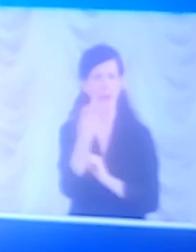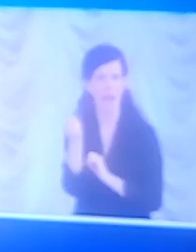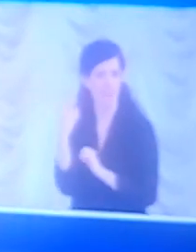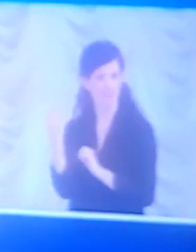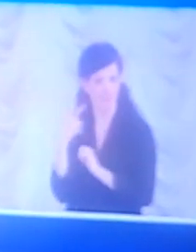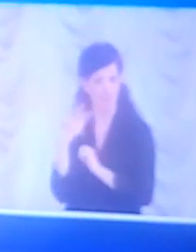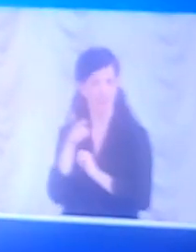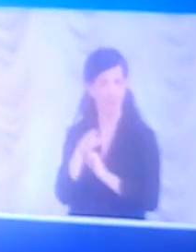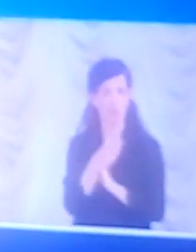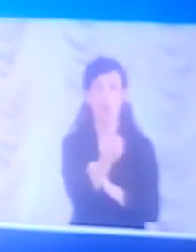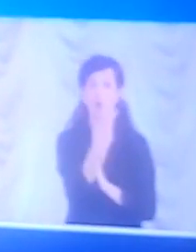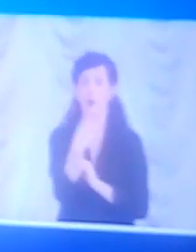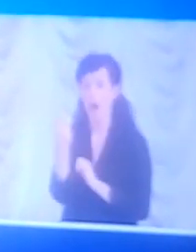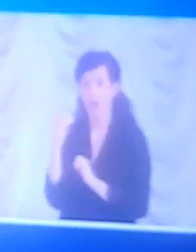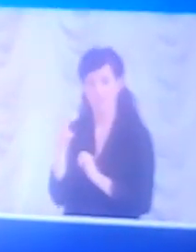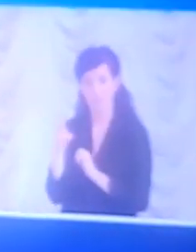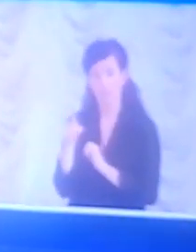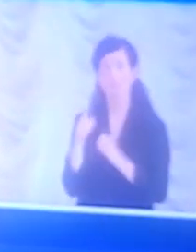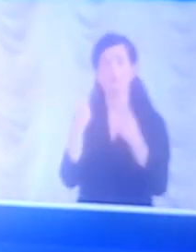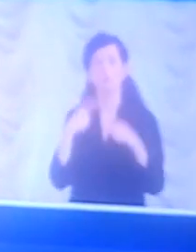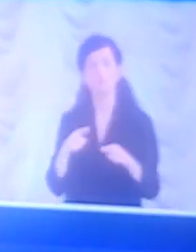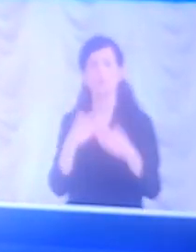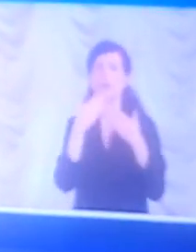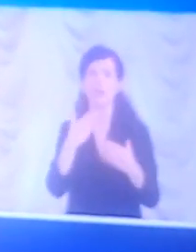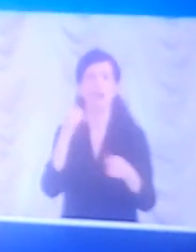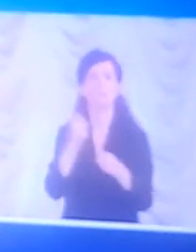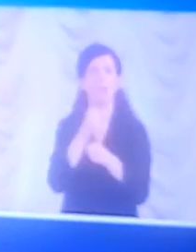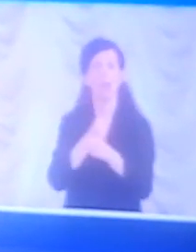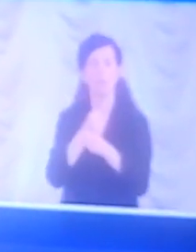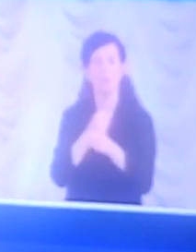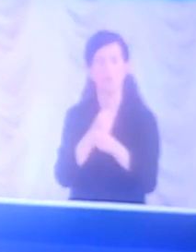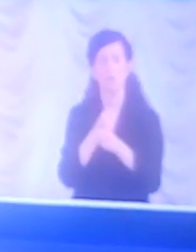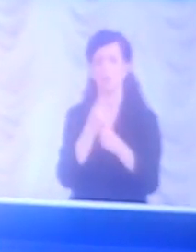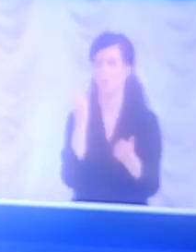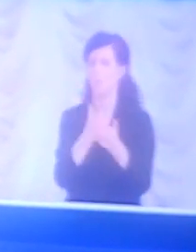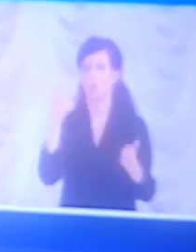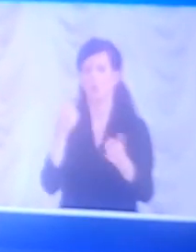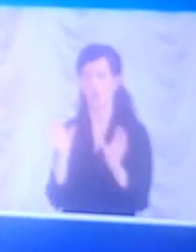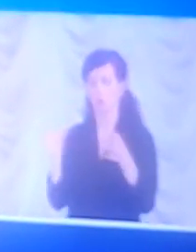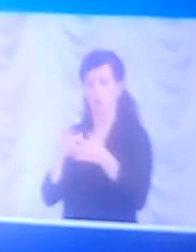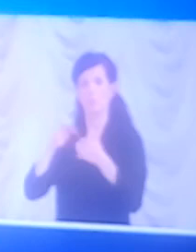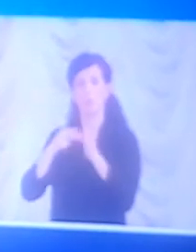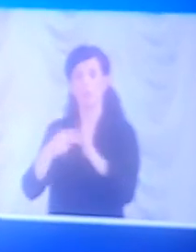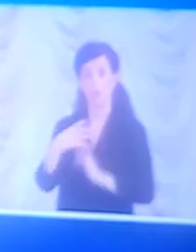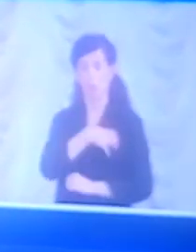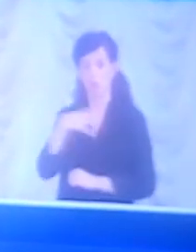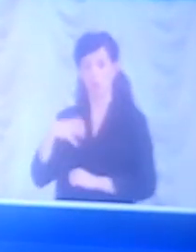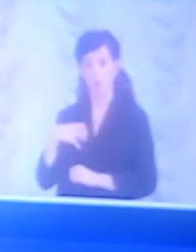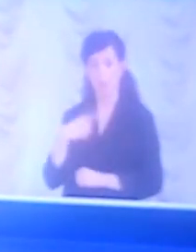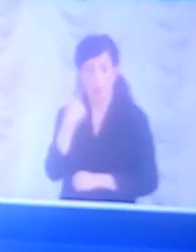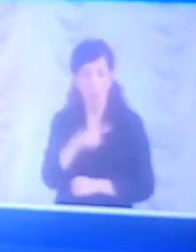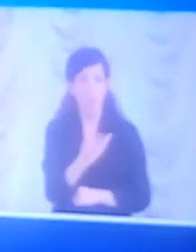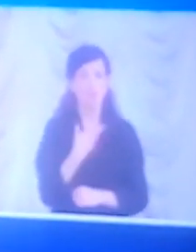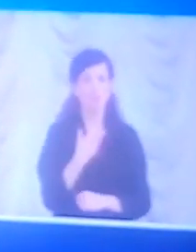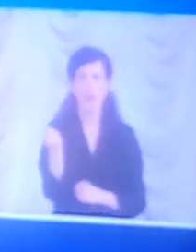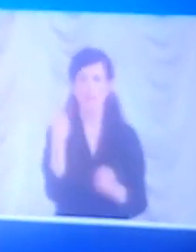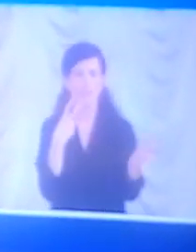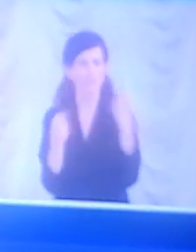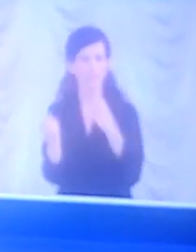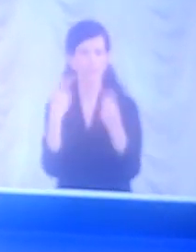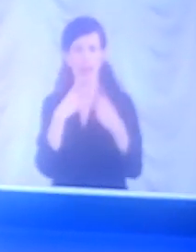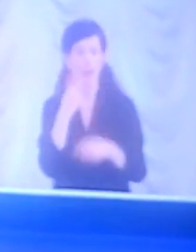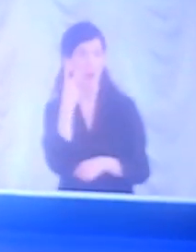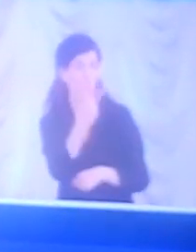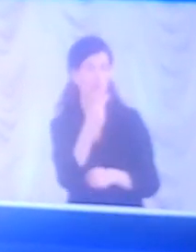del lavoro egregio che ha fatto il Comitato Tecnico Scientifico, noi avremo la possibilità di intervenire quando vedremo